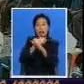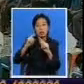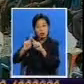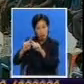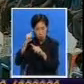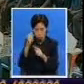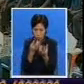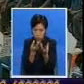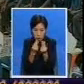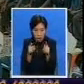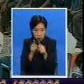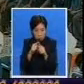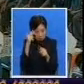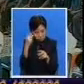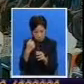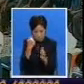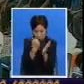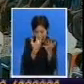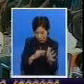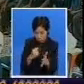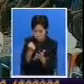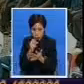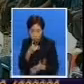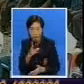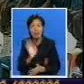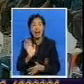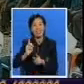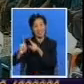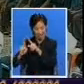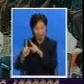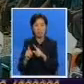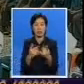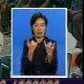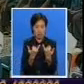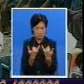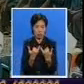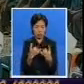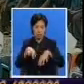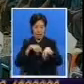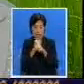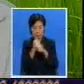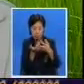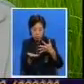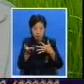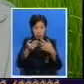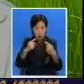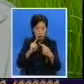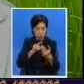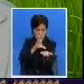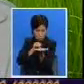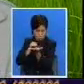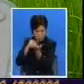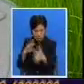นับซ ้ ำนะฮะหรือโป่งขึ้นมาแต่ว่าขณะนี้ก็อยู่ในขั้นตอนที่กำลังที่จะประมวลข้อมูลเพราะว่าหลายพื้น